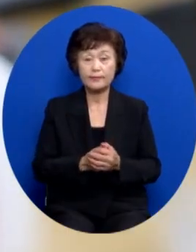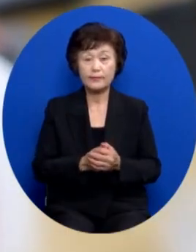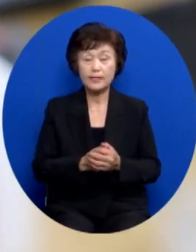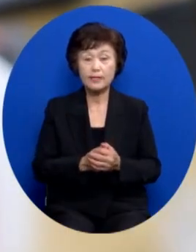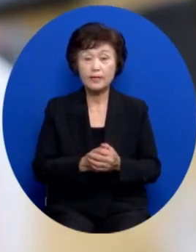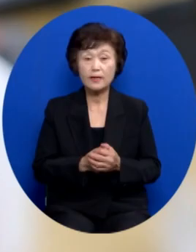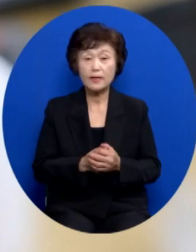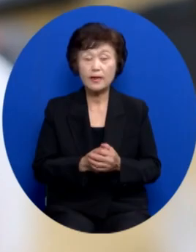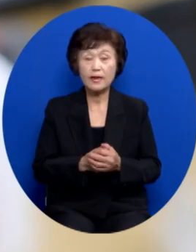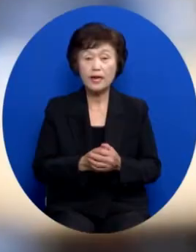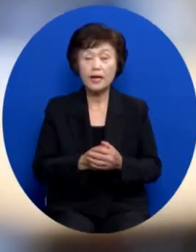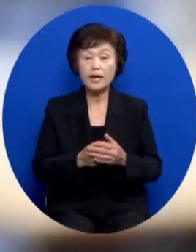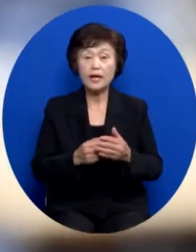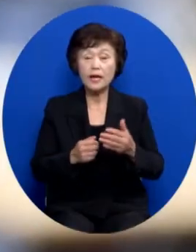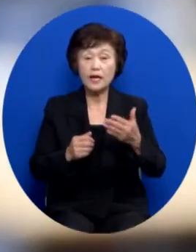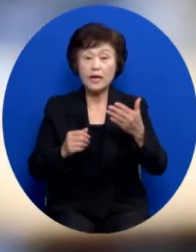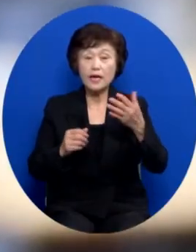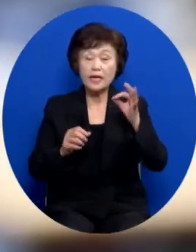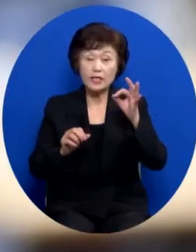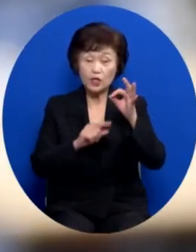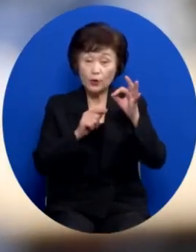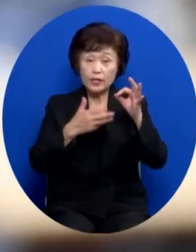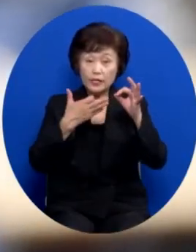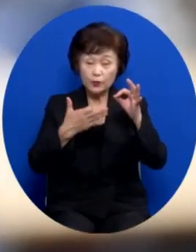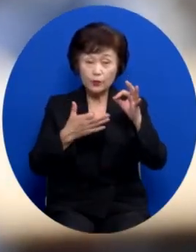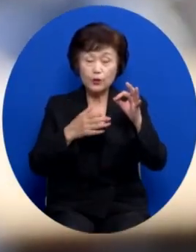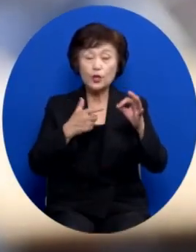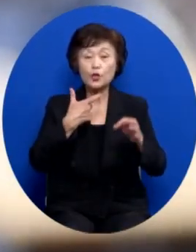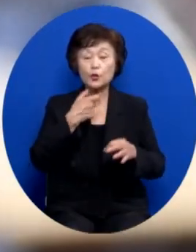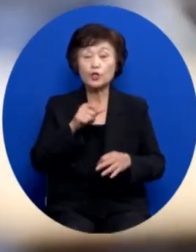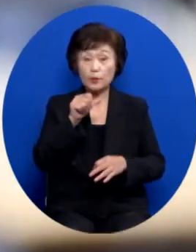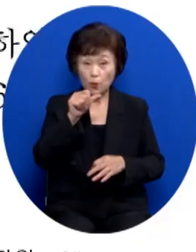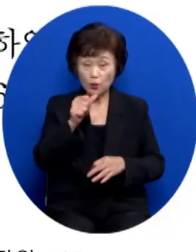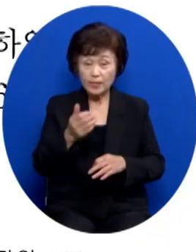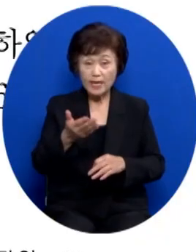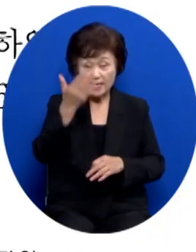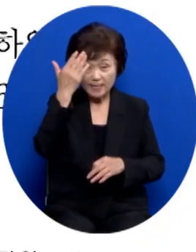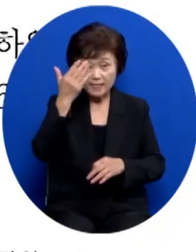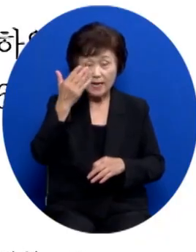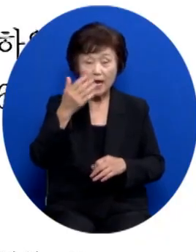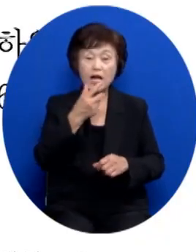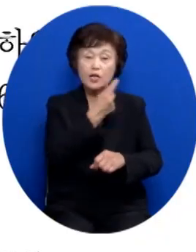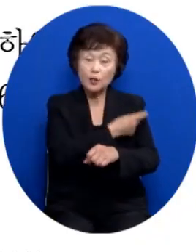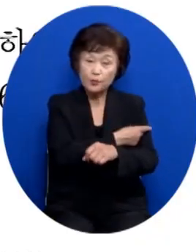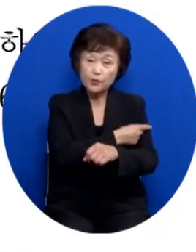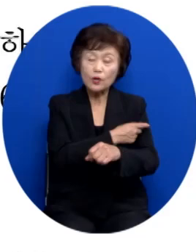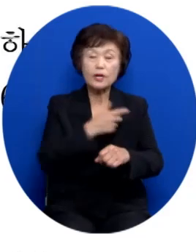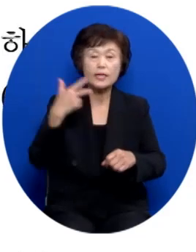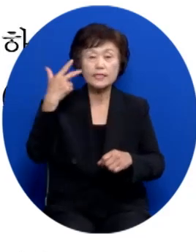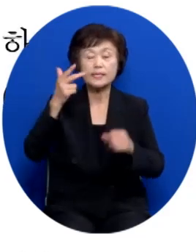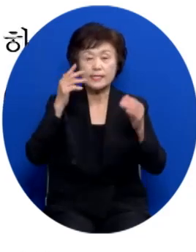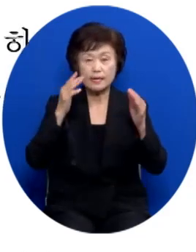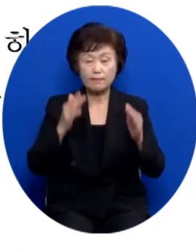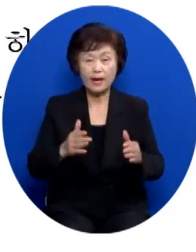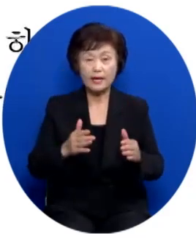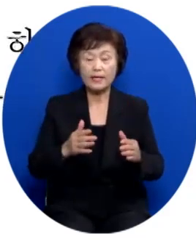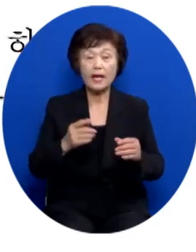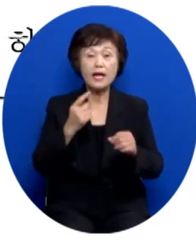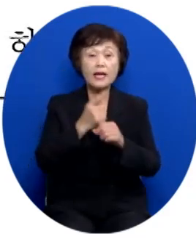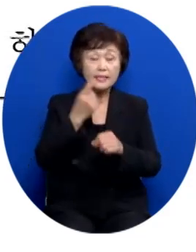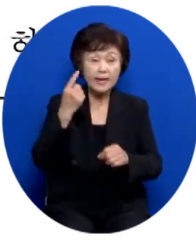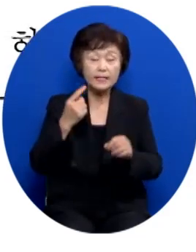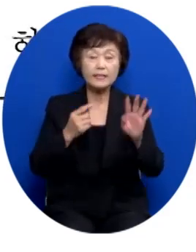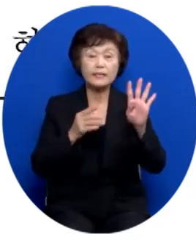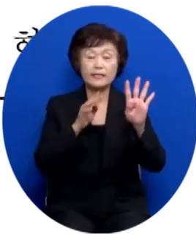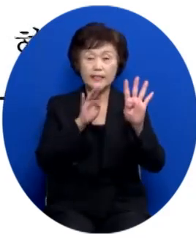질병관리청은 지난 19일 65세 이상 어르신 등 고위험군의 접종을 시작한 지 7일 만에 지난해의 4배인